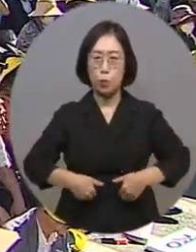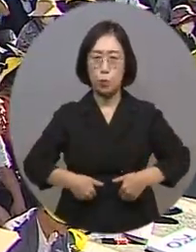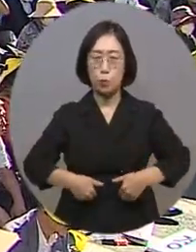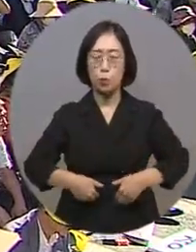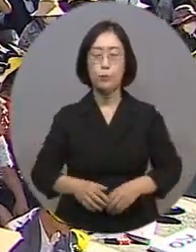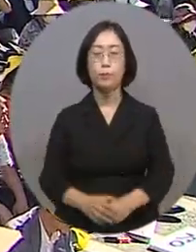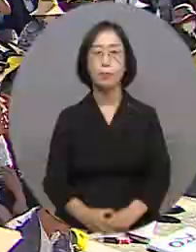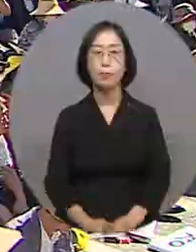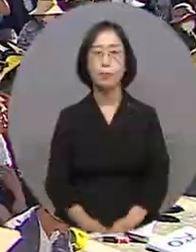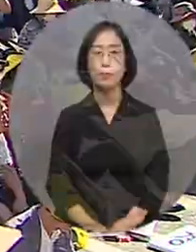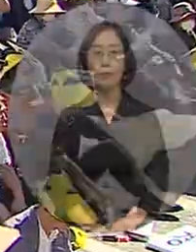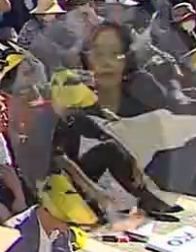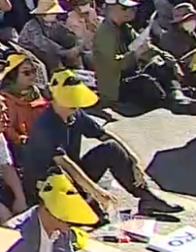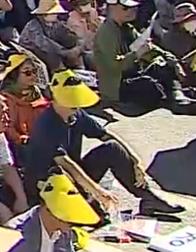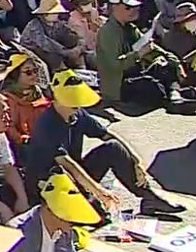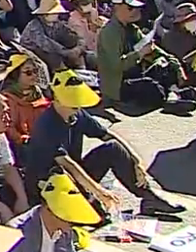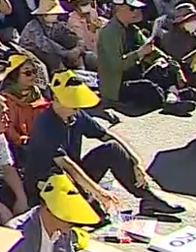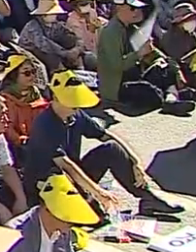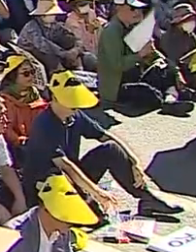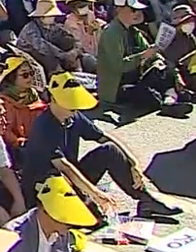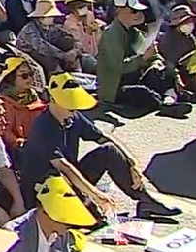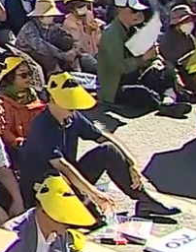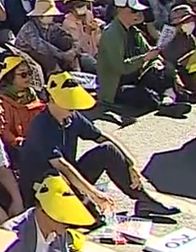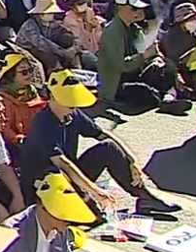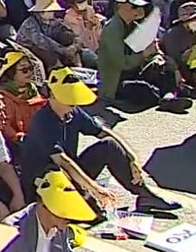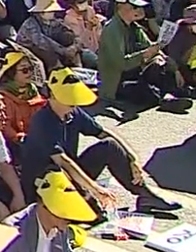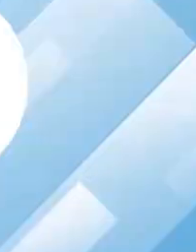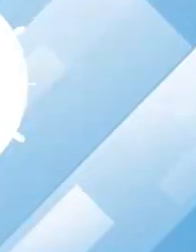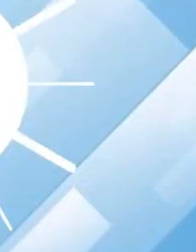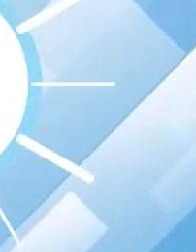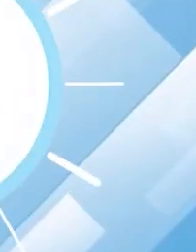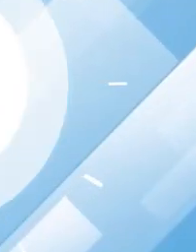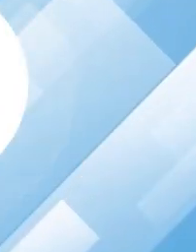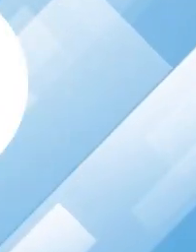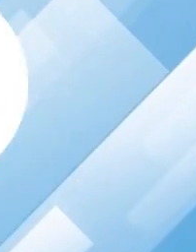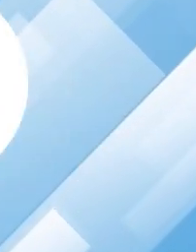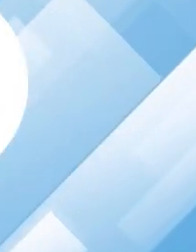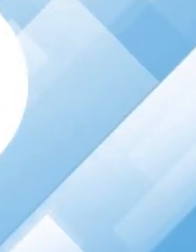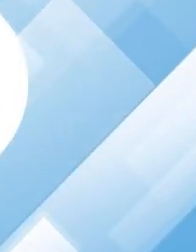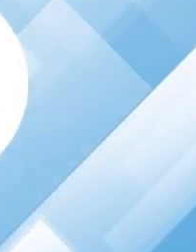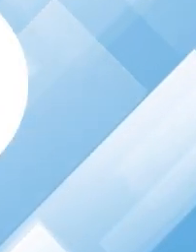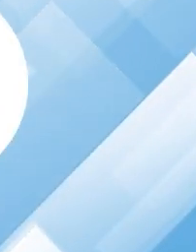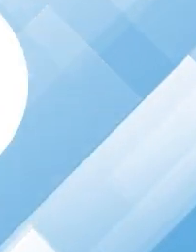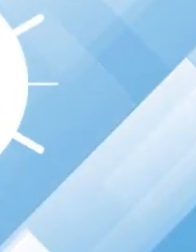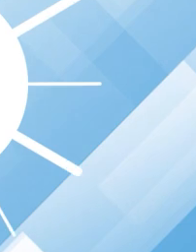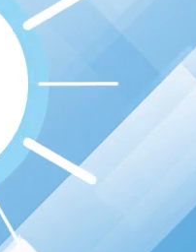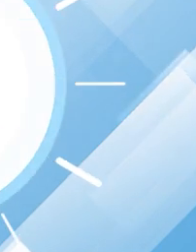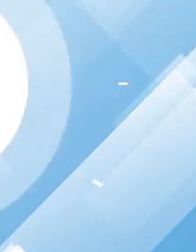복지TV 뉴스 박순용입니다.